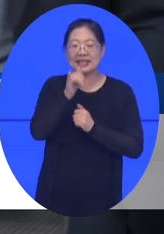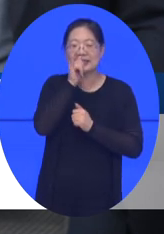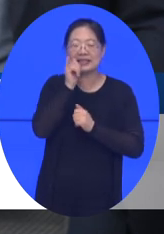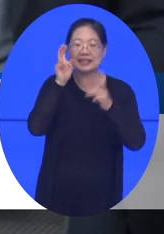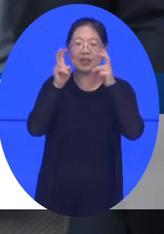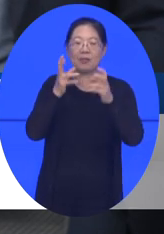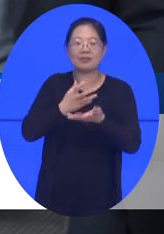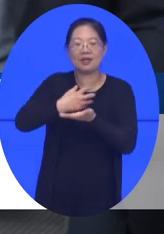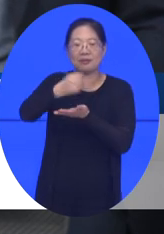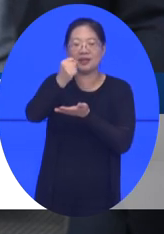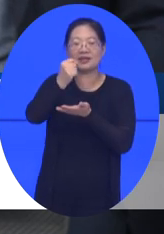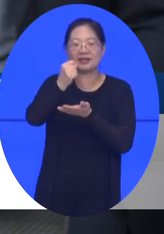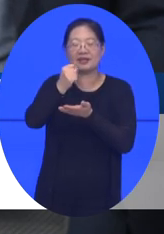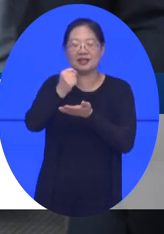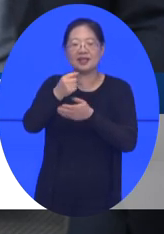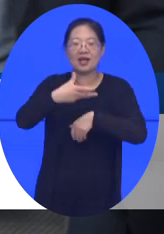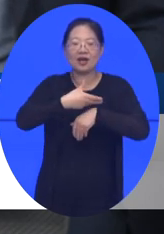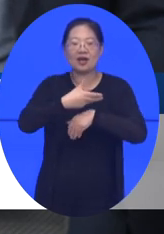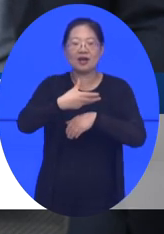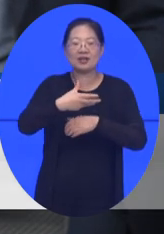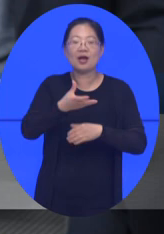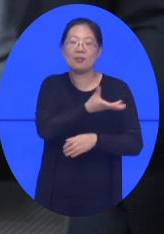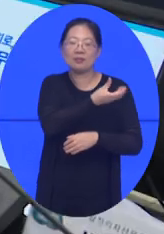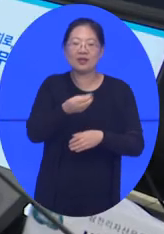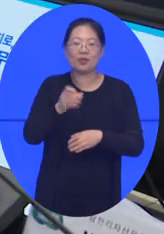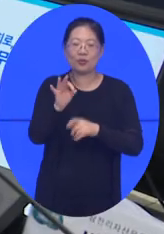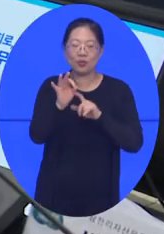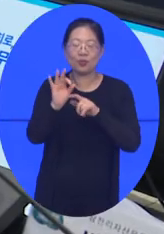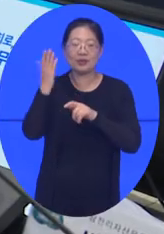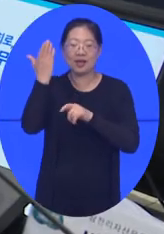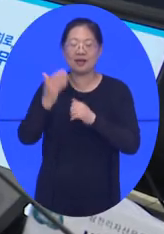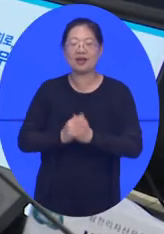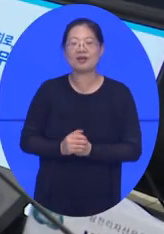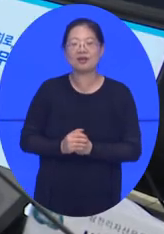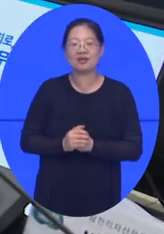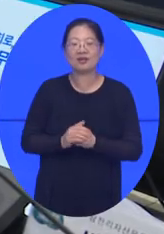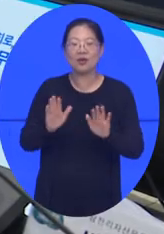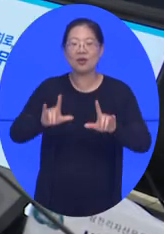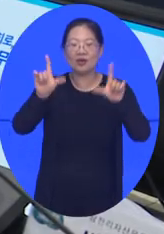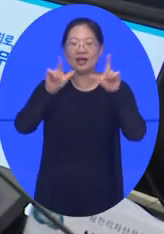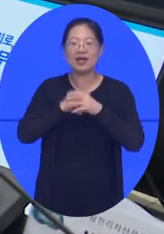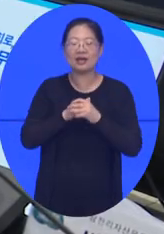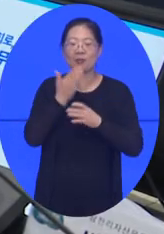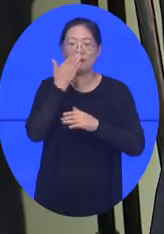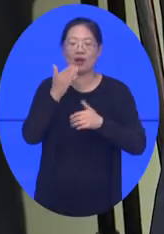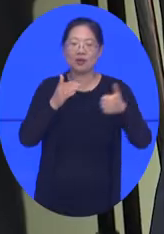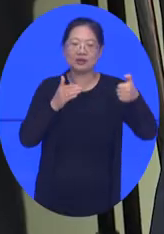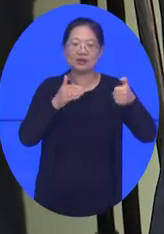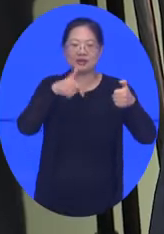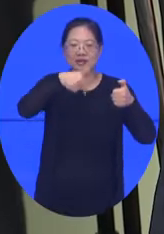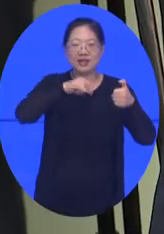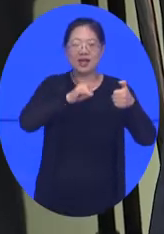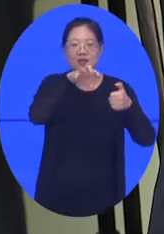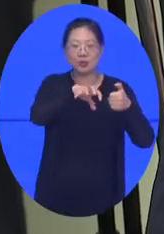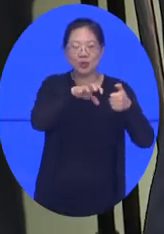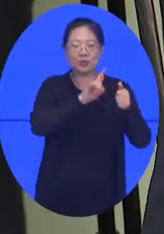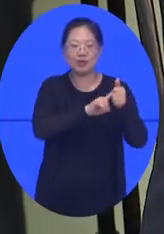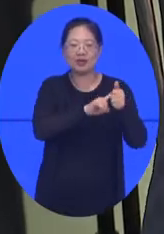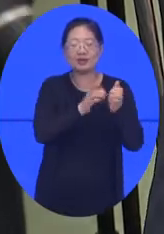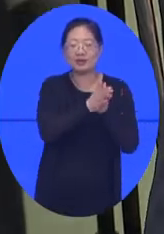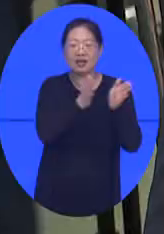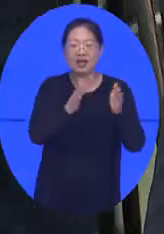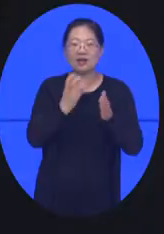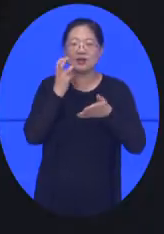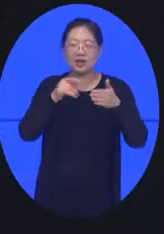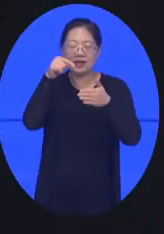받는 임대료 수입이 될 것입니다. 경기도는 우선 올해 가능한 50개소를 대상으로 시작하고